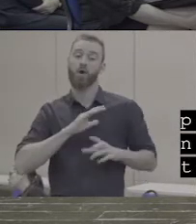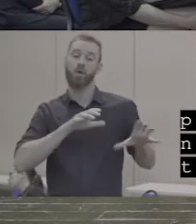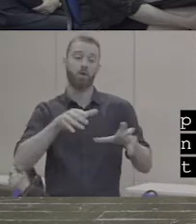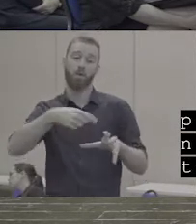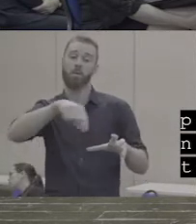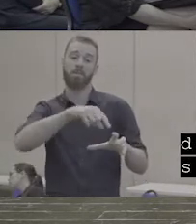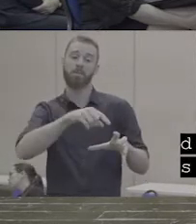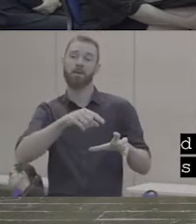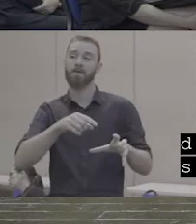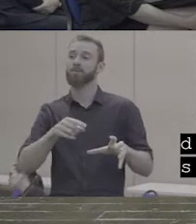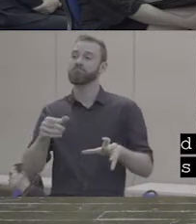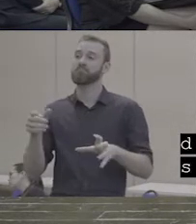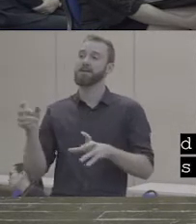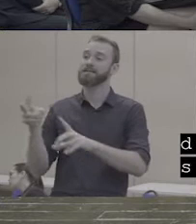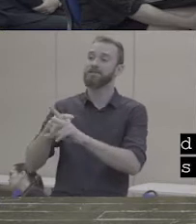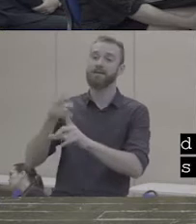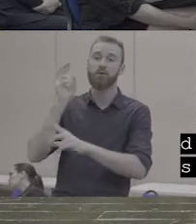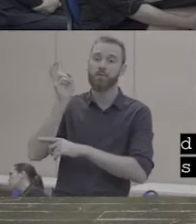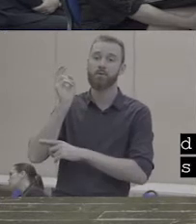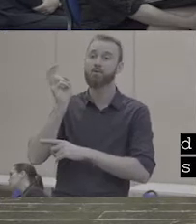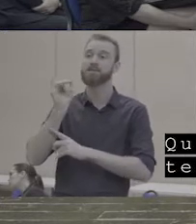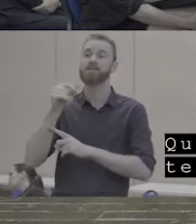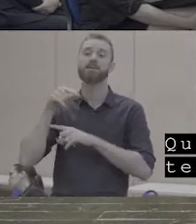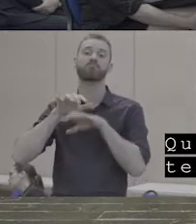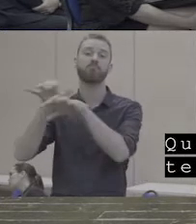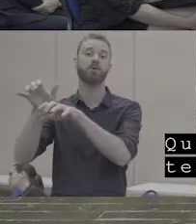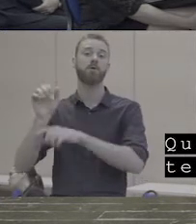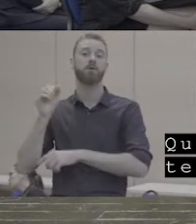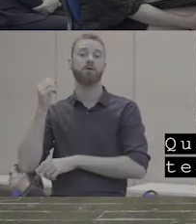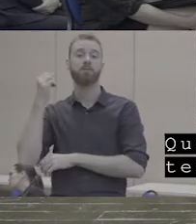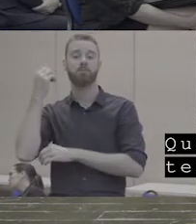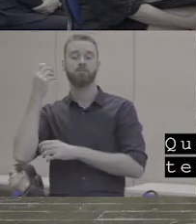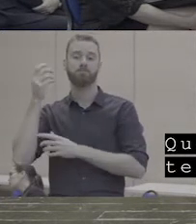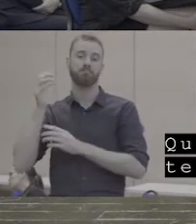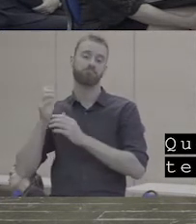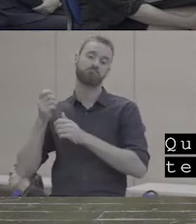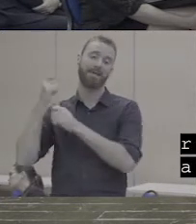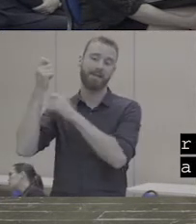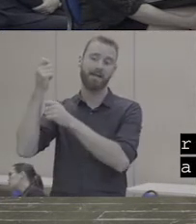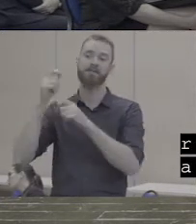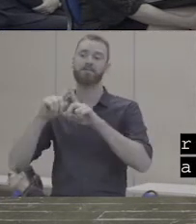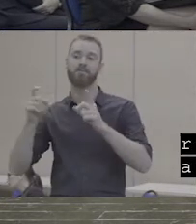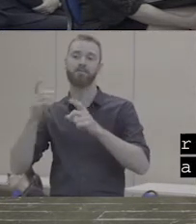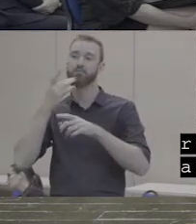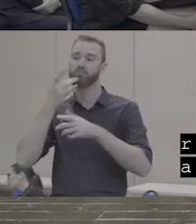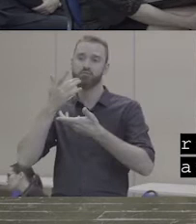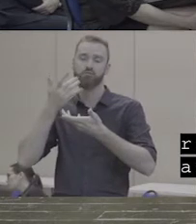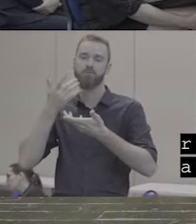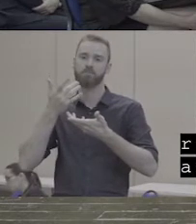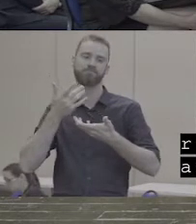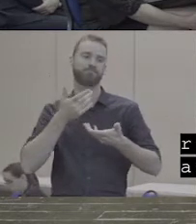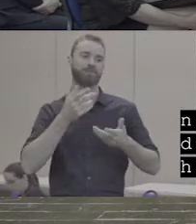qui n'ont peut-être pas toujours les moyens de réserver des bus quand on s'en va faire une manif, quand on s'en va revendiquer des terrains, de réserver des bus